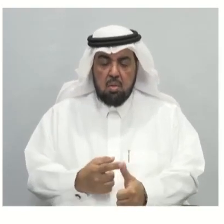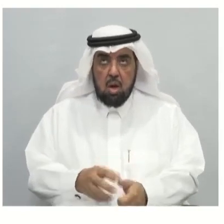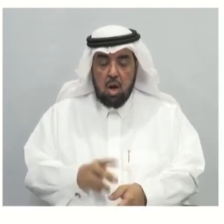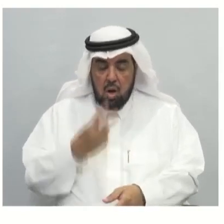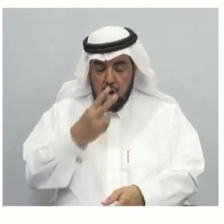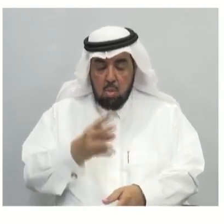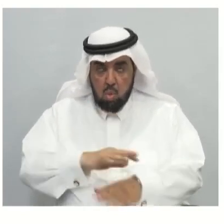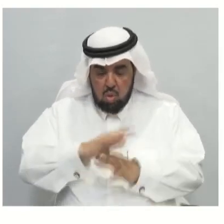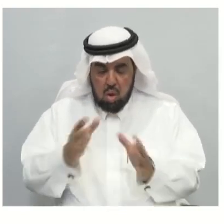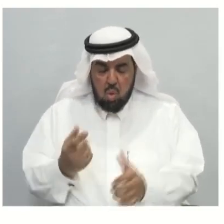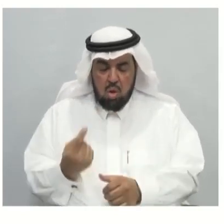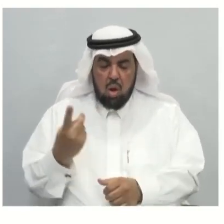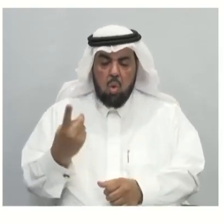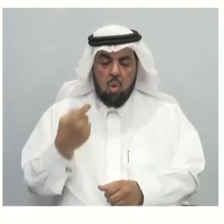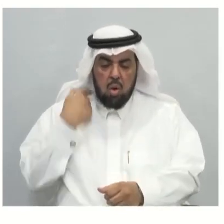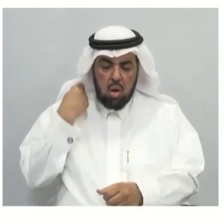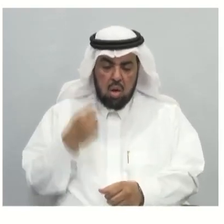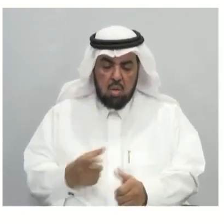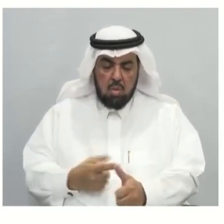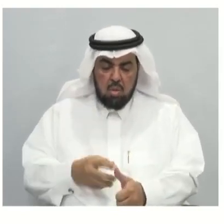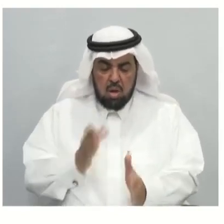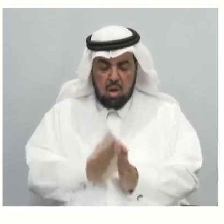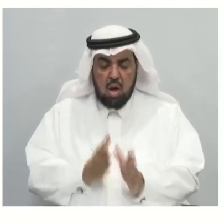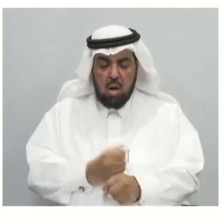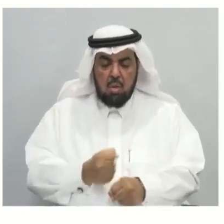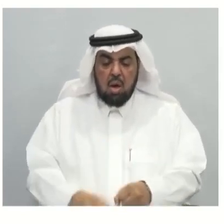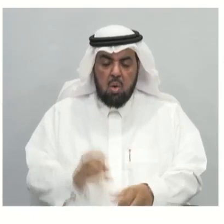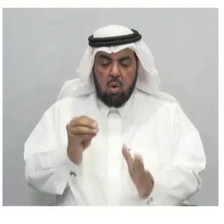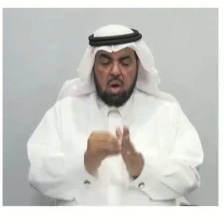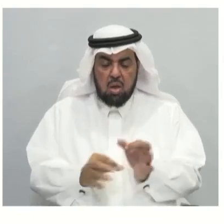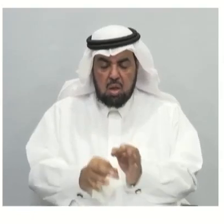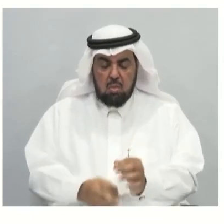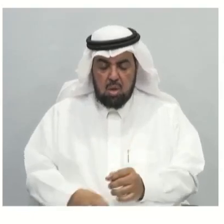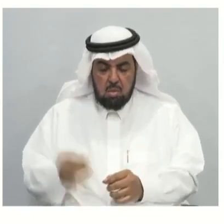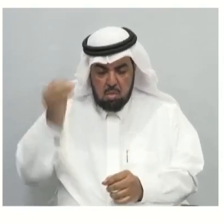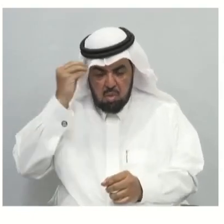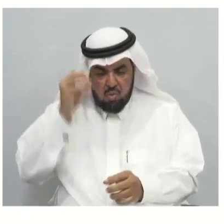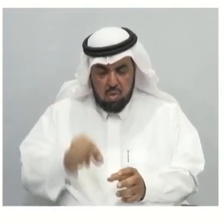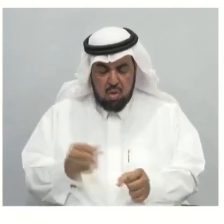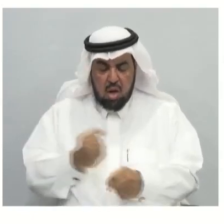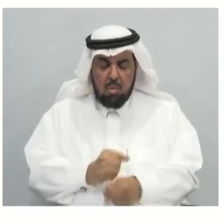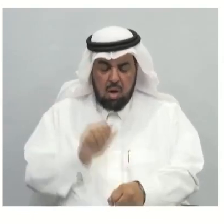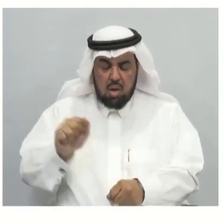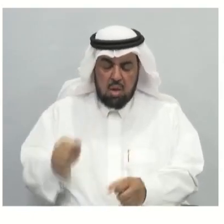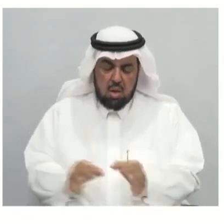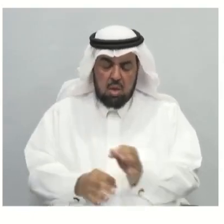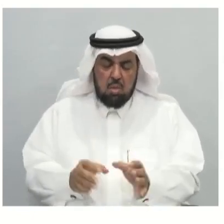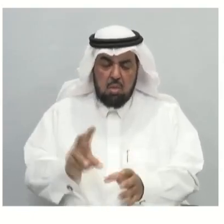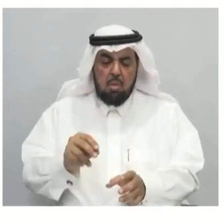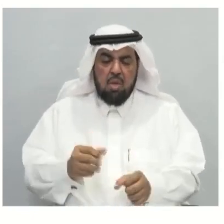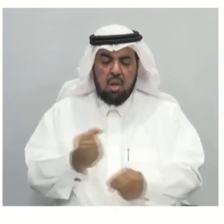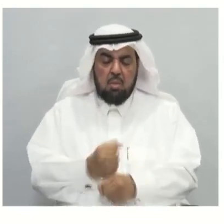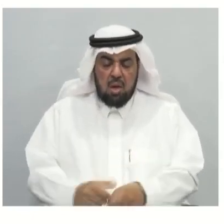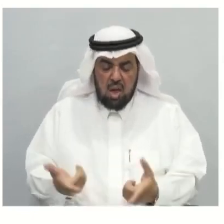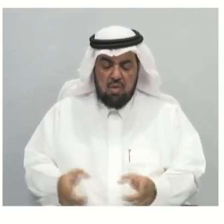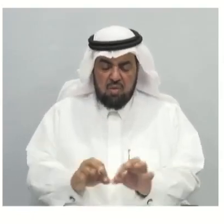موجزه عن الوحده الاولى في مبادئ مستندات الاعمال وعناصر التصميم مفهوم نماذج الاعمال خصائص تصميم نماذج الاعمال